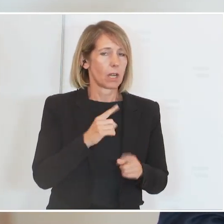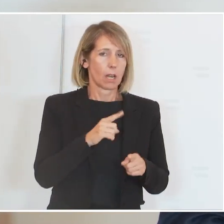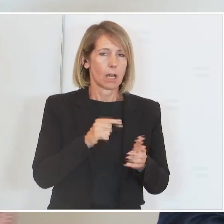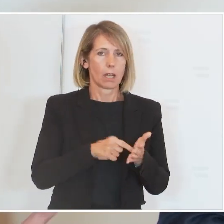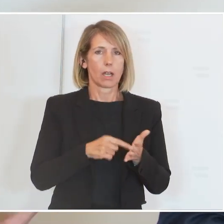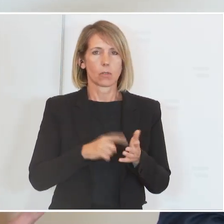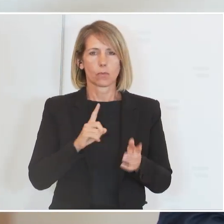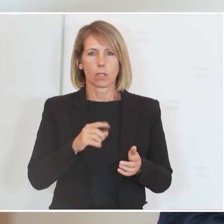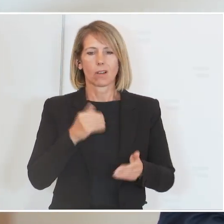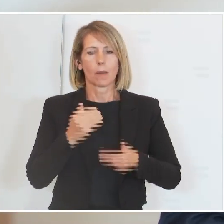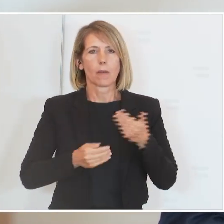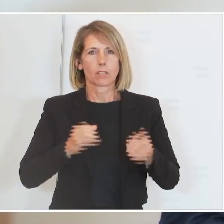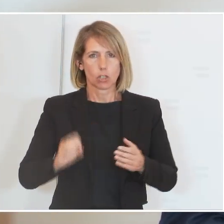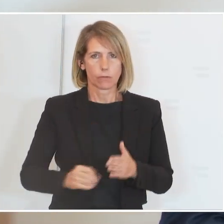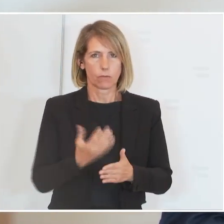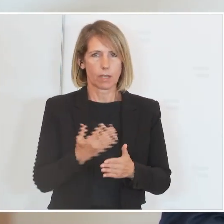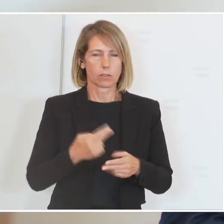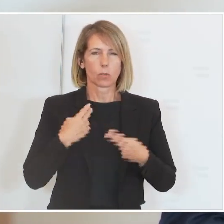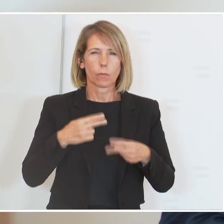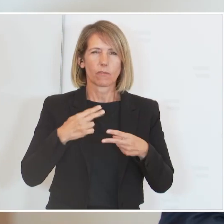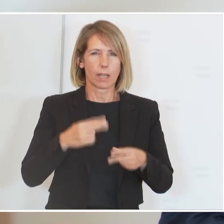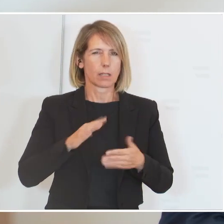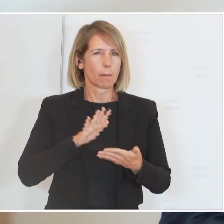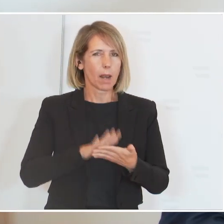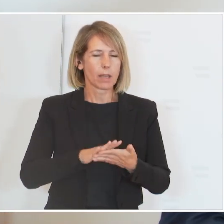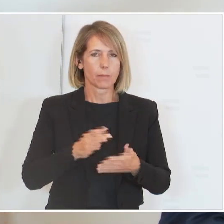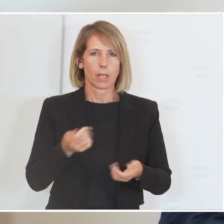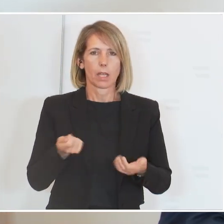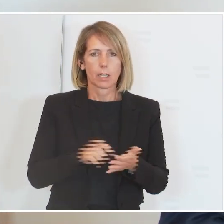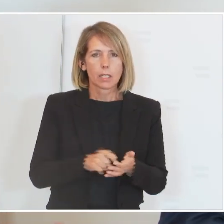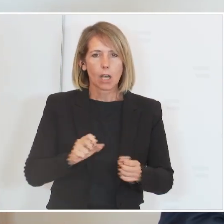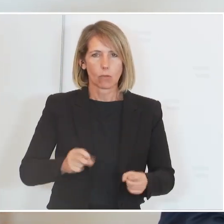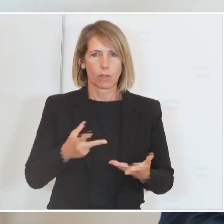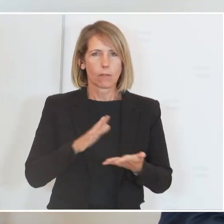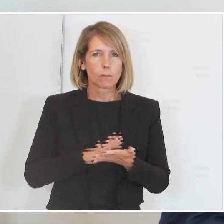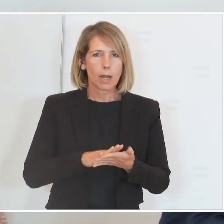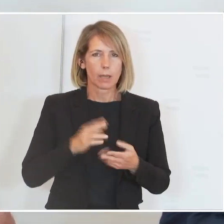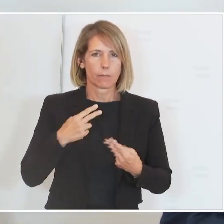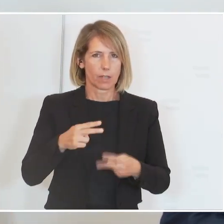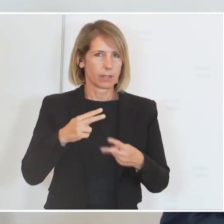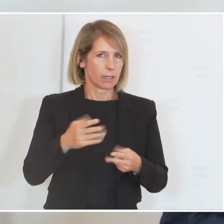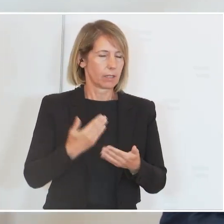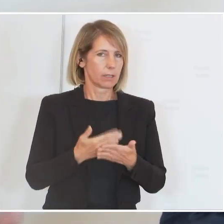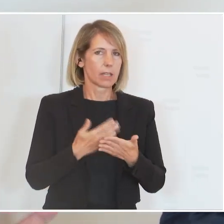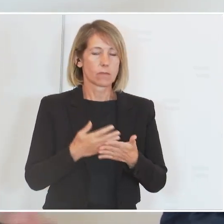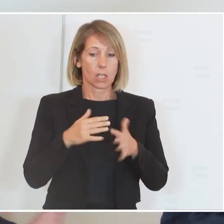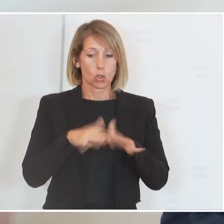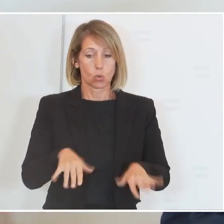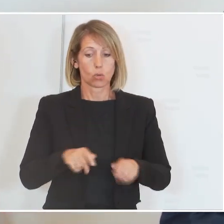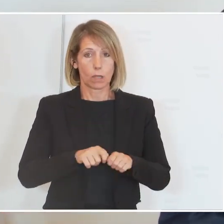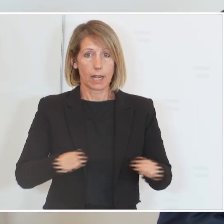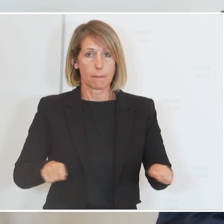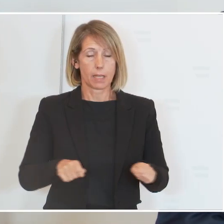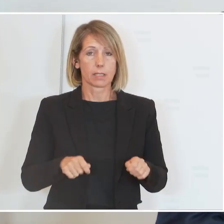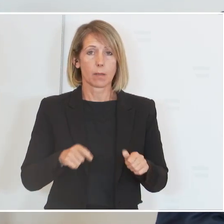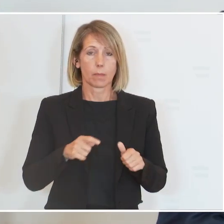dass das Wirtschaftswachstum weiter gegeben ist, dass die Kaufkraft weitergegeben ist, und deswegen sind diese Maßnahmen, vor allem wenn sie strukturell sind, und das,